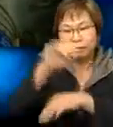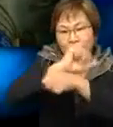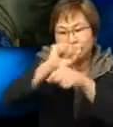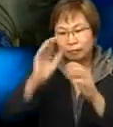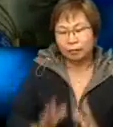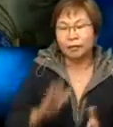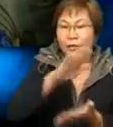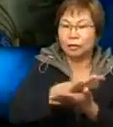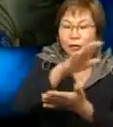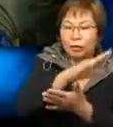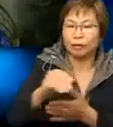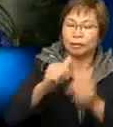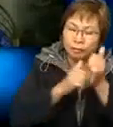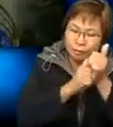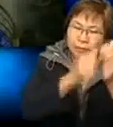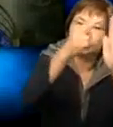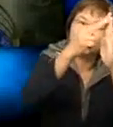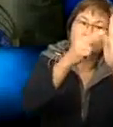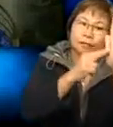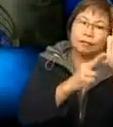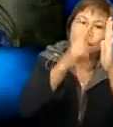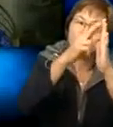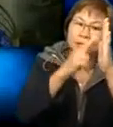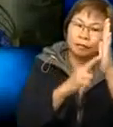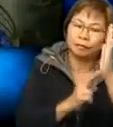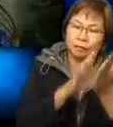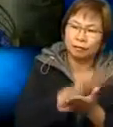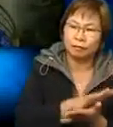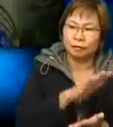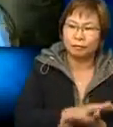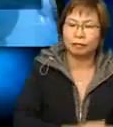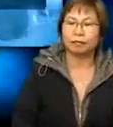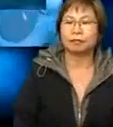tangan sekolah dan mematuhi peraturan sekolah.